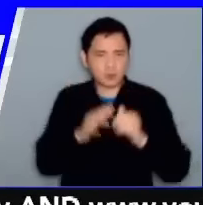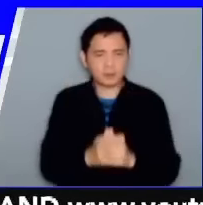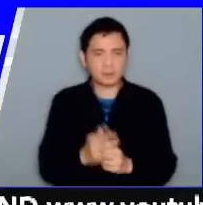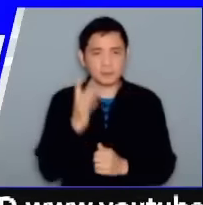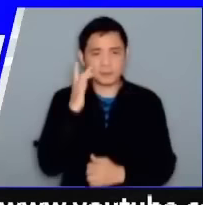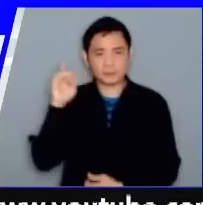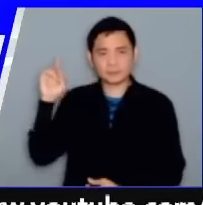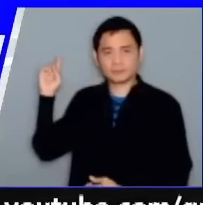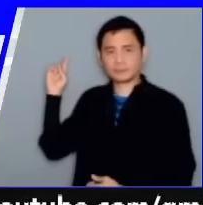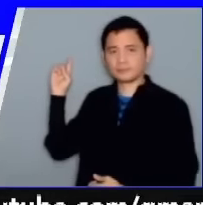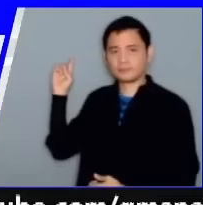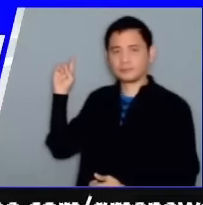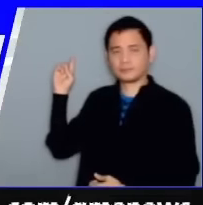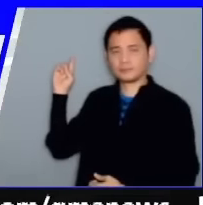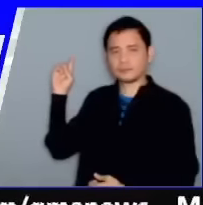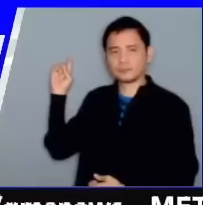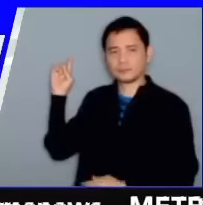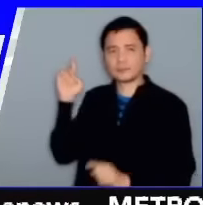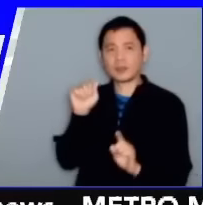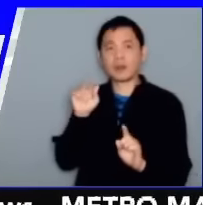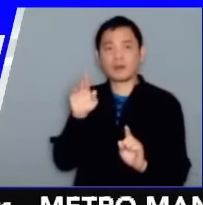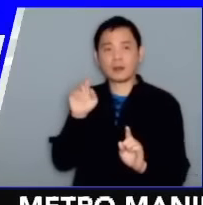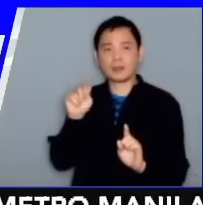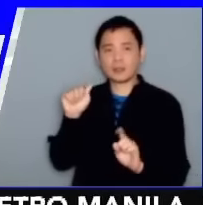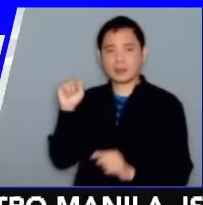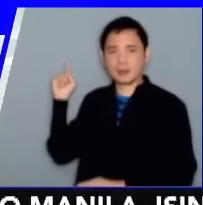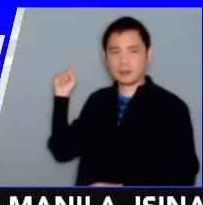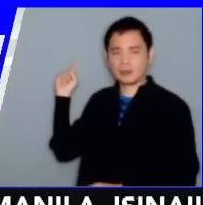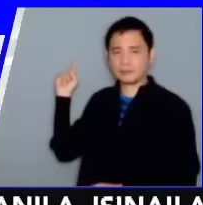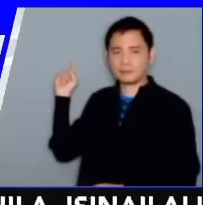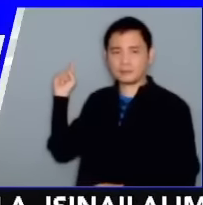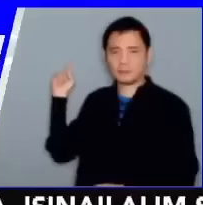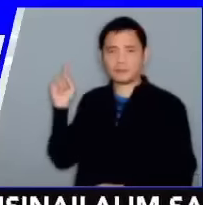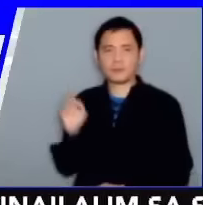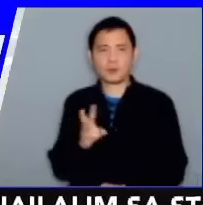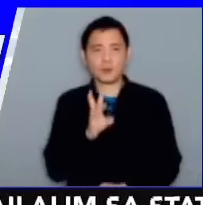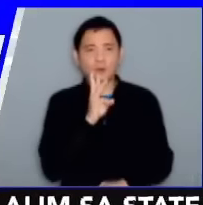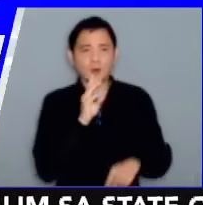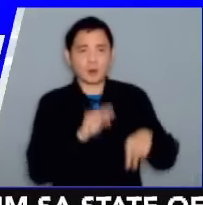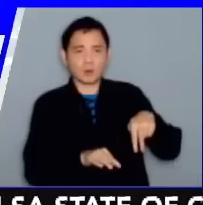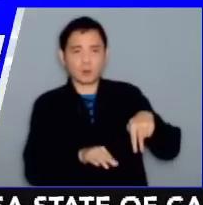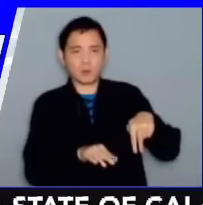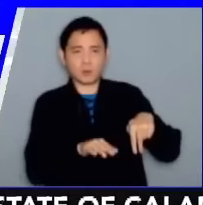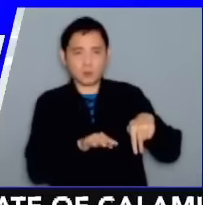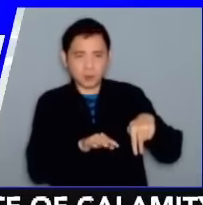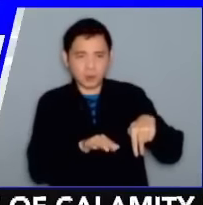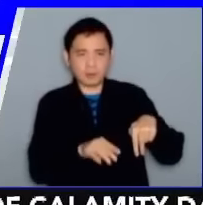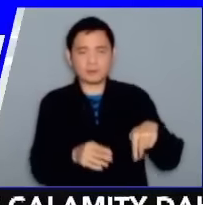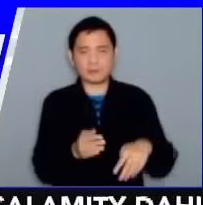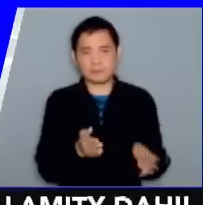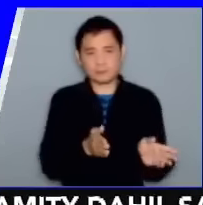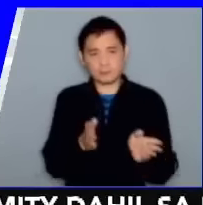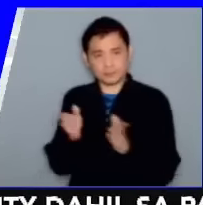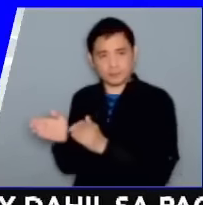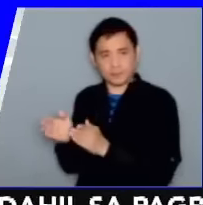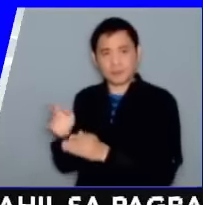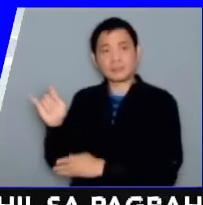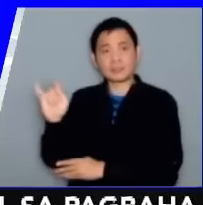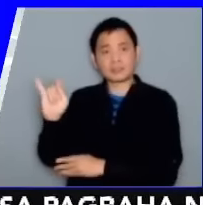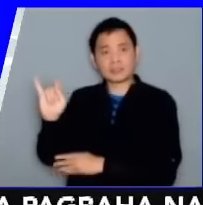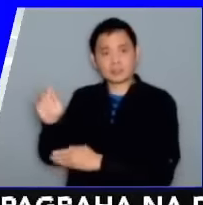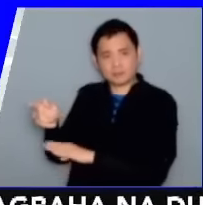Avenue sa bandang iyon ang tubig baha nasa lagpas tuhod pa dito naman sa aking gilid itong taxi na ito ay nakaparada lang daw